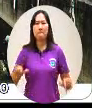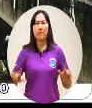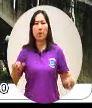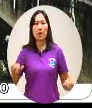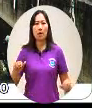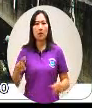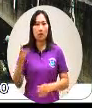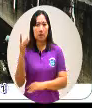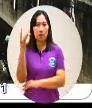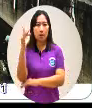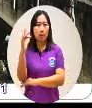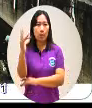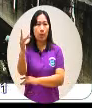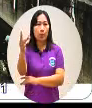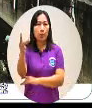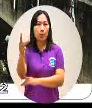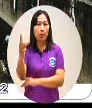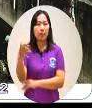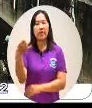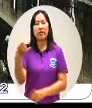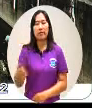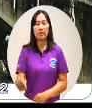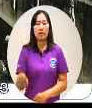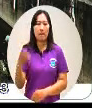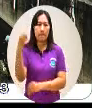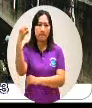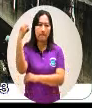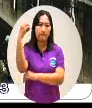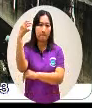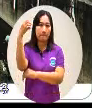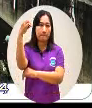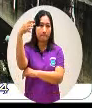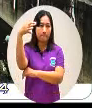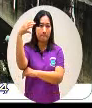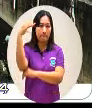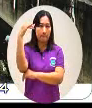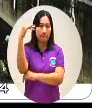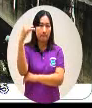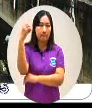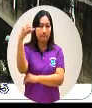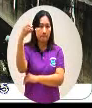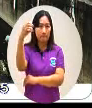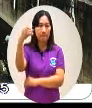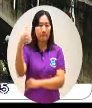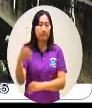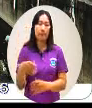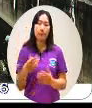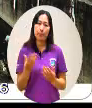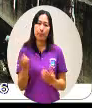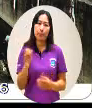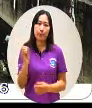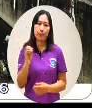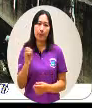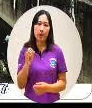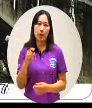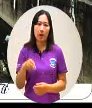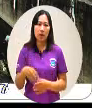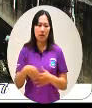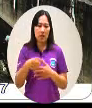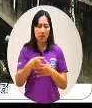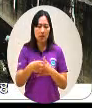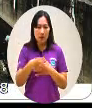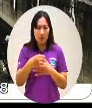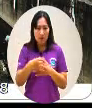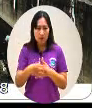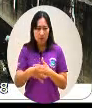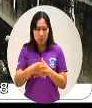好。这个电工也无吼，这真侪缺失啦。吼，是毋是咱的水利局，还是讲永冈